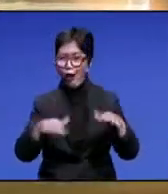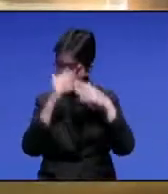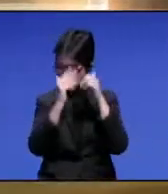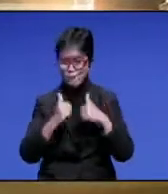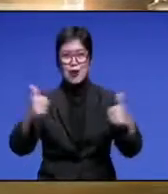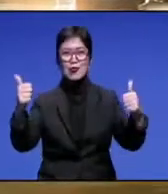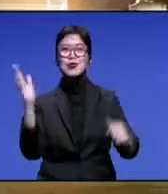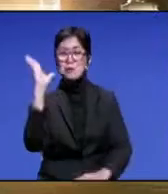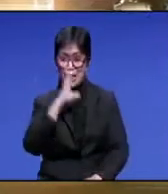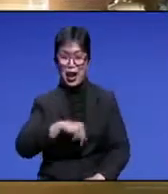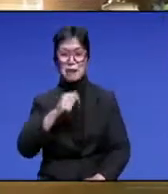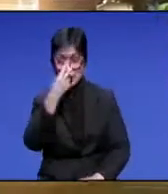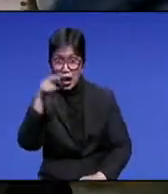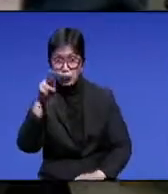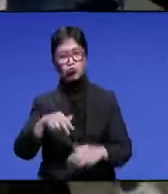di malam hari.